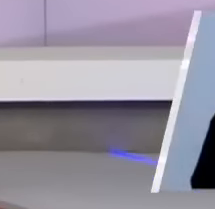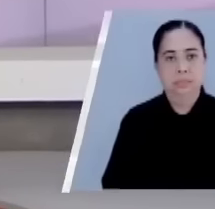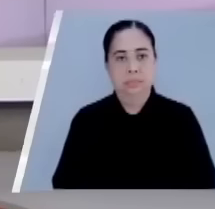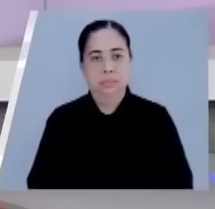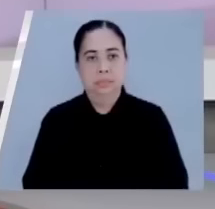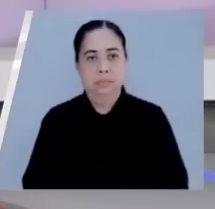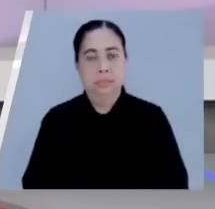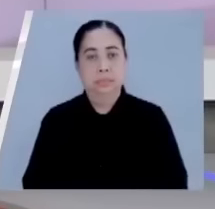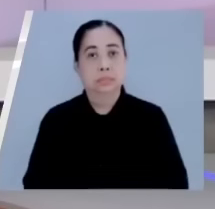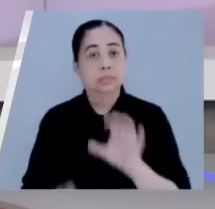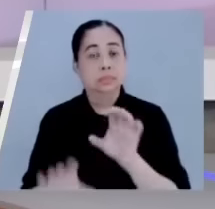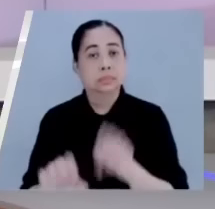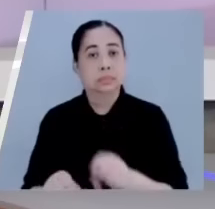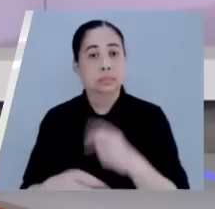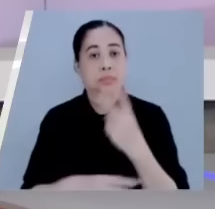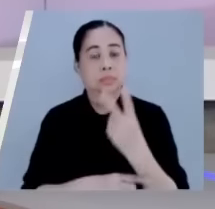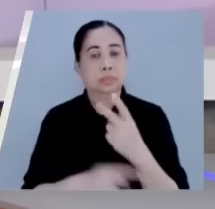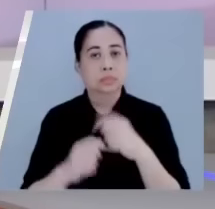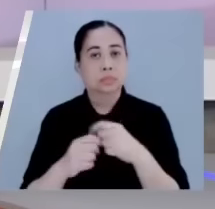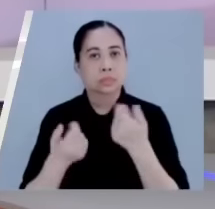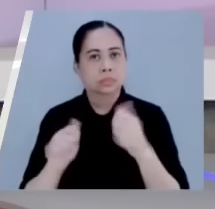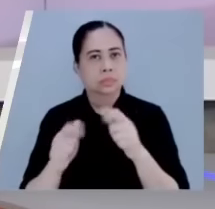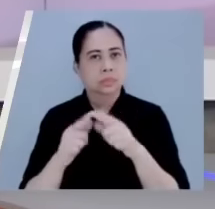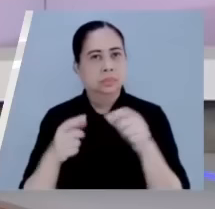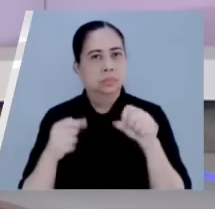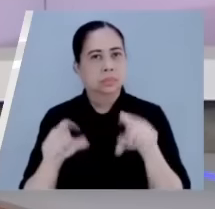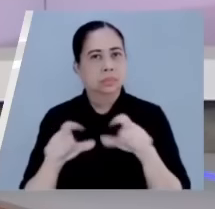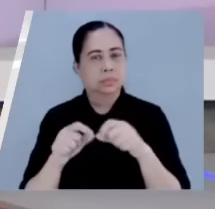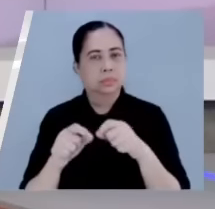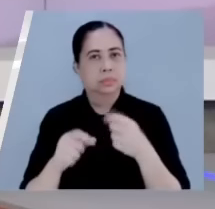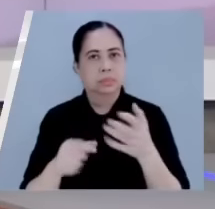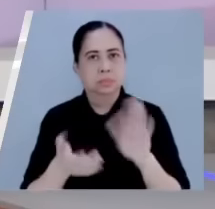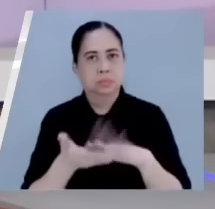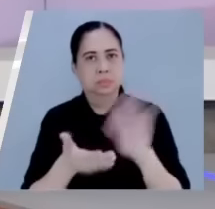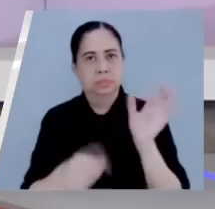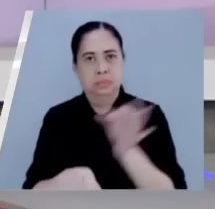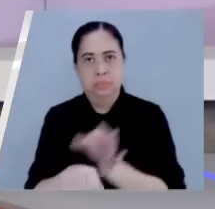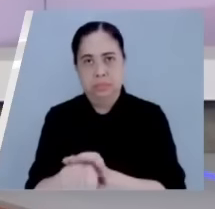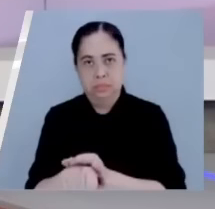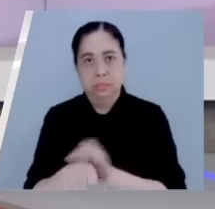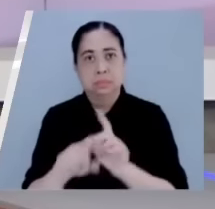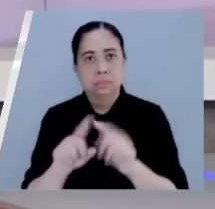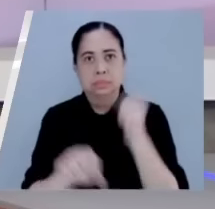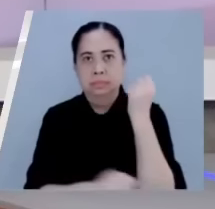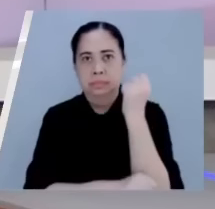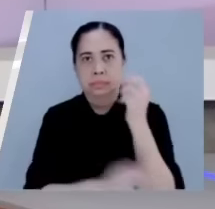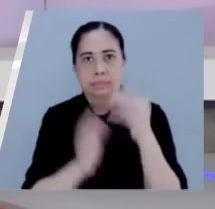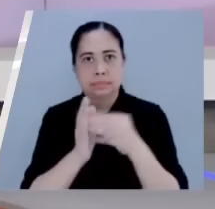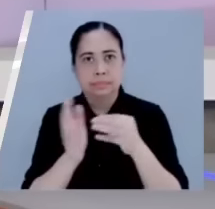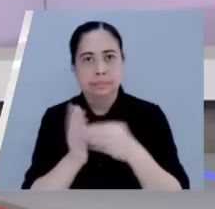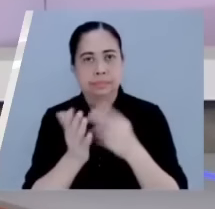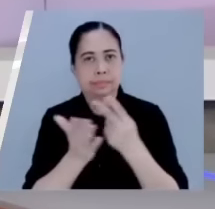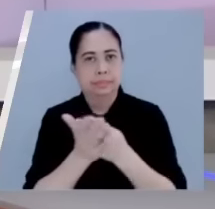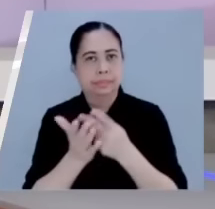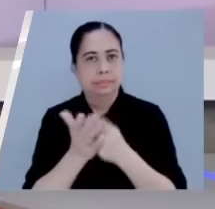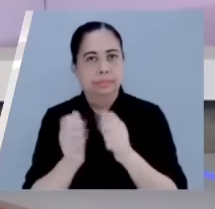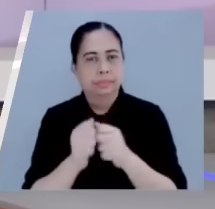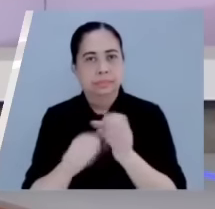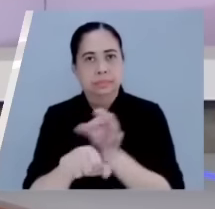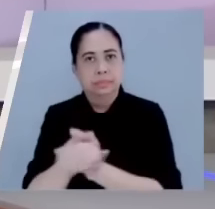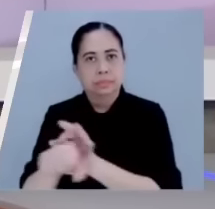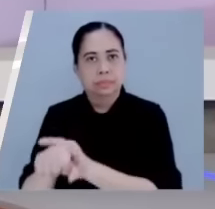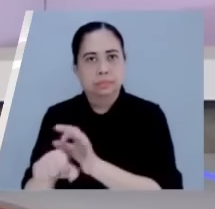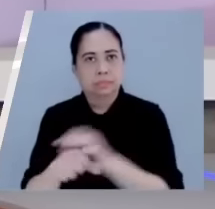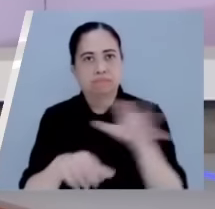Nasa kote ang dalawang nagtangkaraw magbenta ng luxury watches na nakaw umano. Milyong-milyong pisong halaga raw ng mga relo ang tinakay